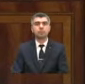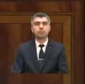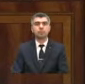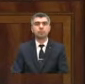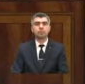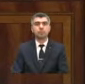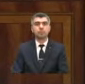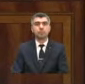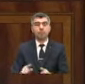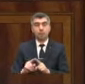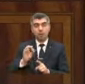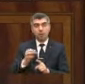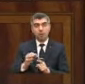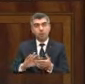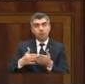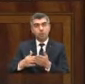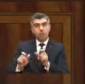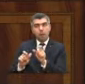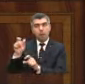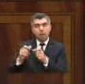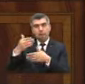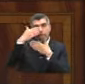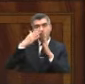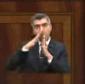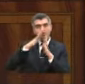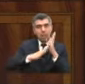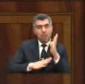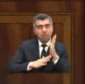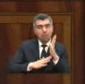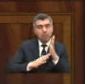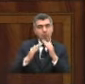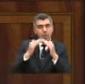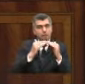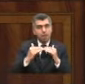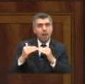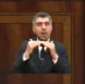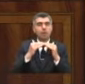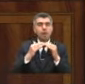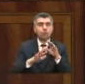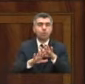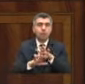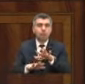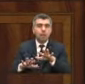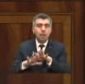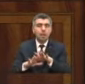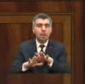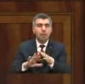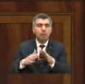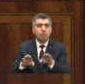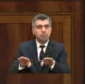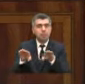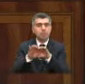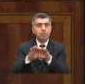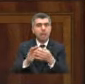لتحقيق الكرامة الإنسانية لجميع المغاربة وتحقيق العدالة الاجتماعية والمساواة